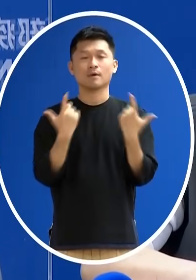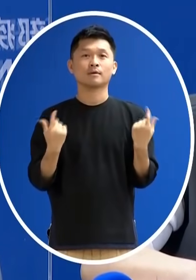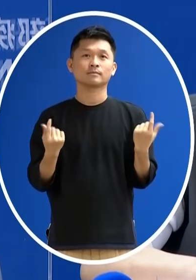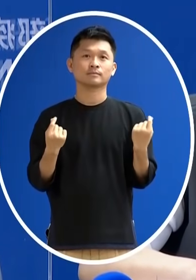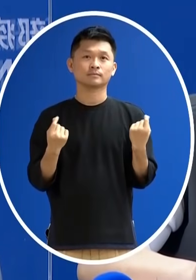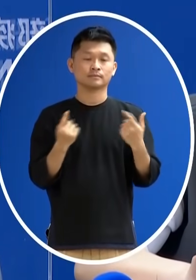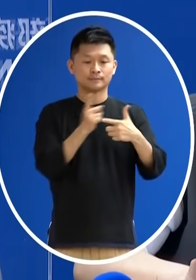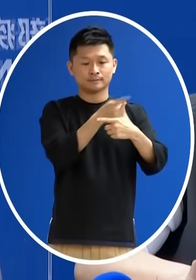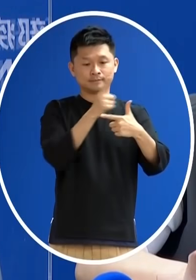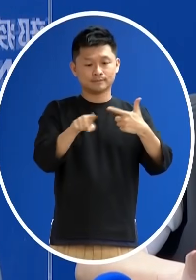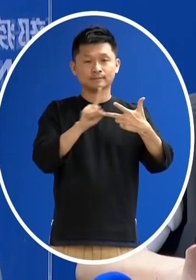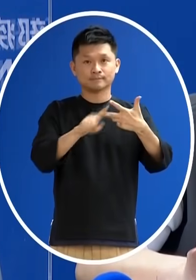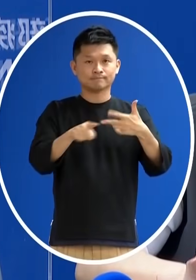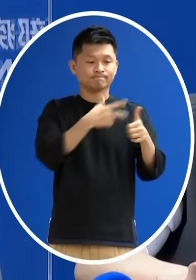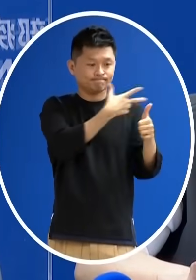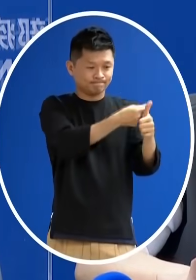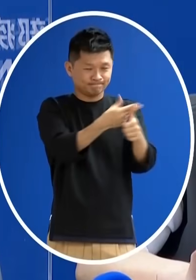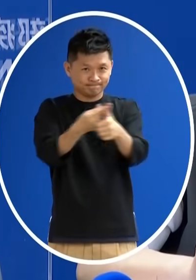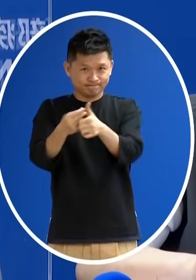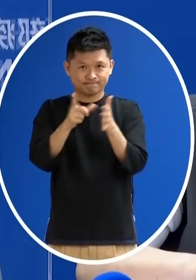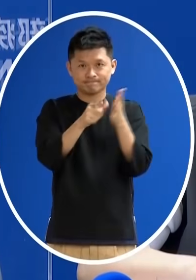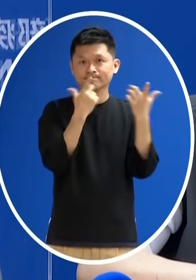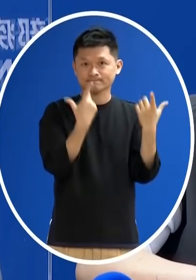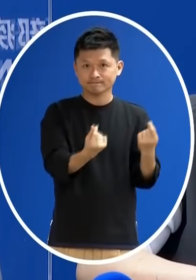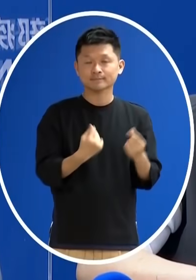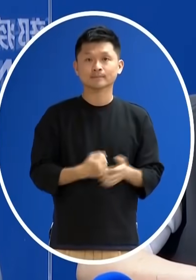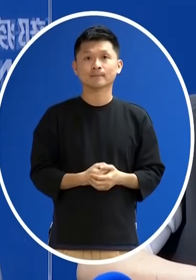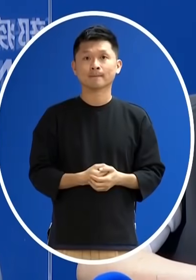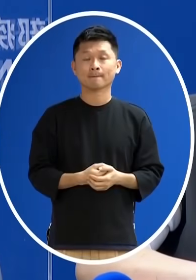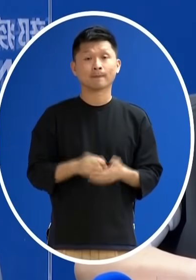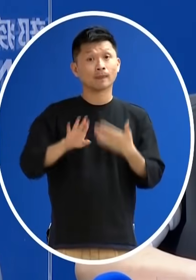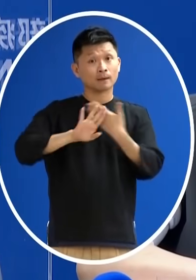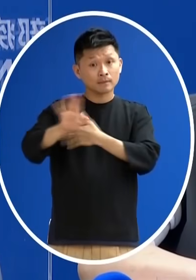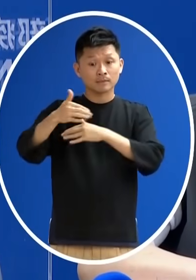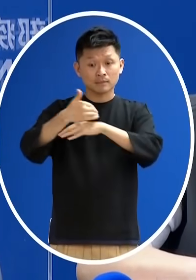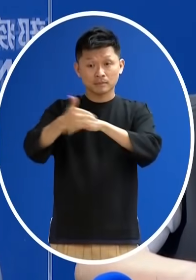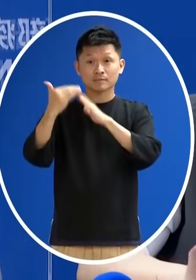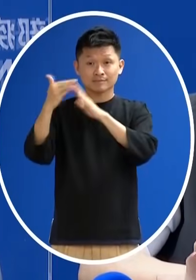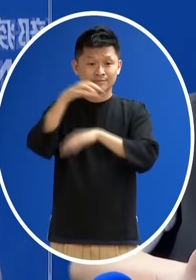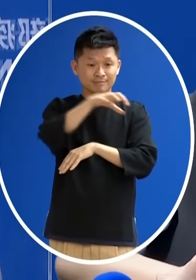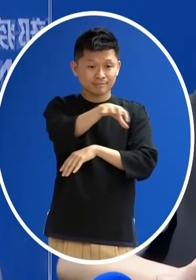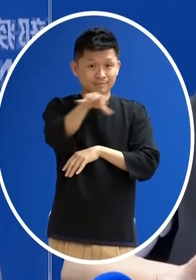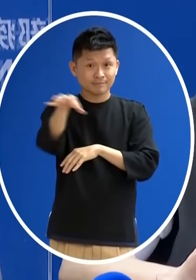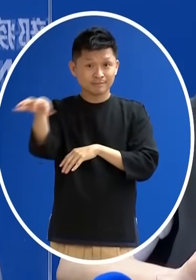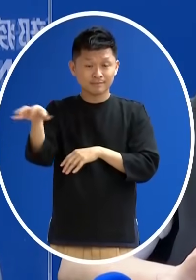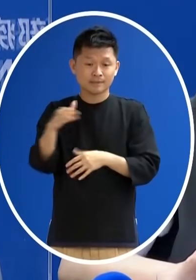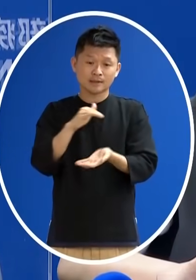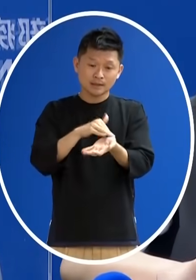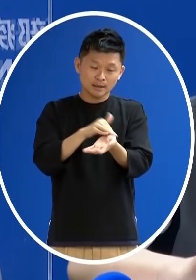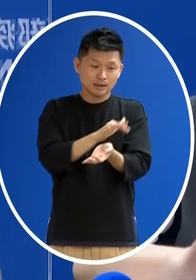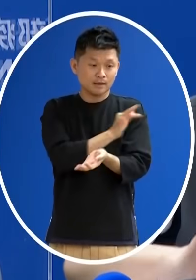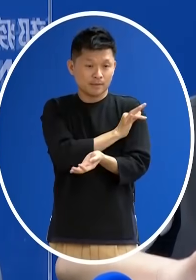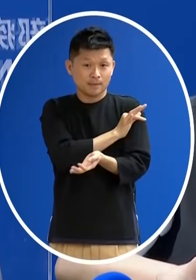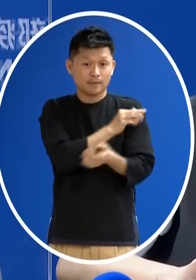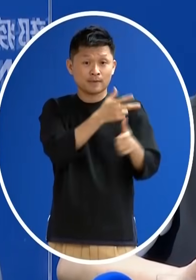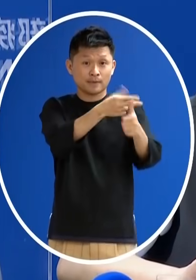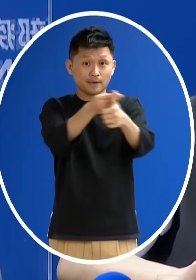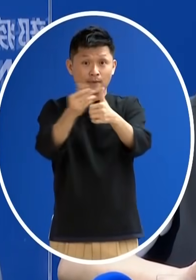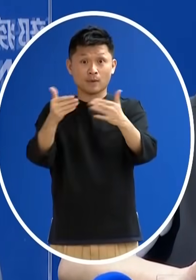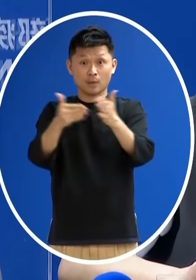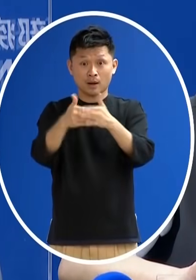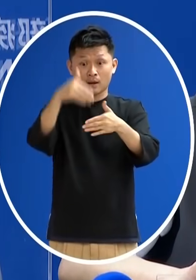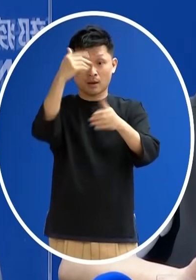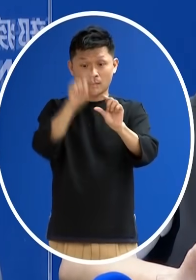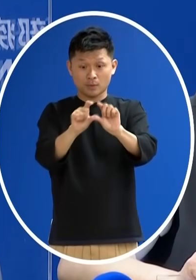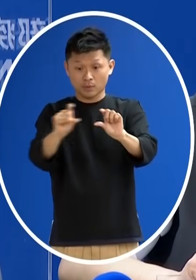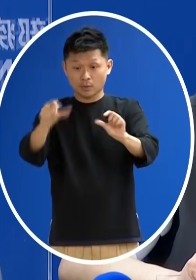是1、2、3类同时做施打，但是这个其他县市医疗人员施打完之后有余裕